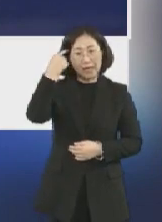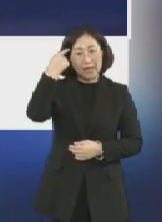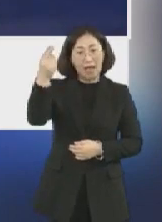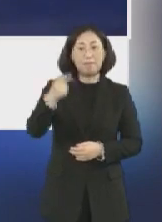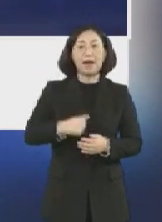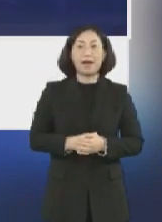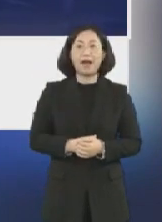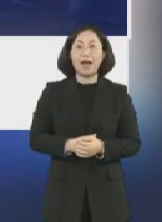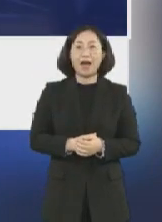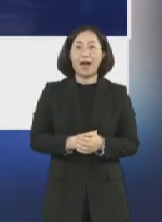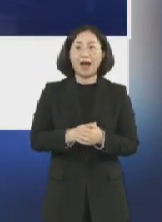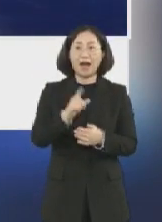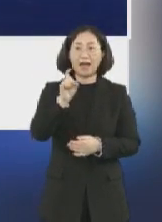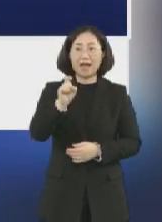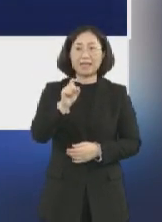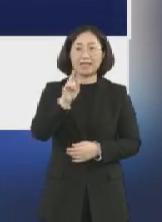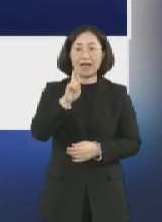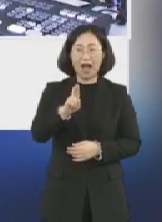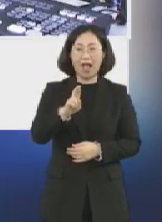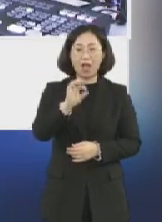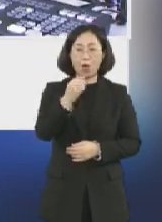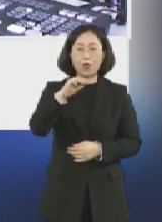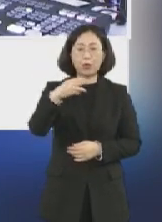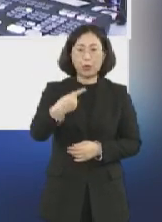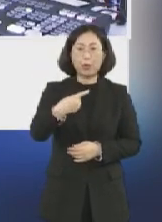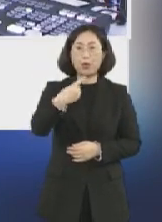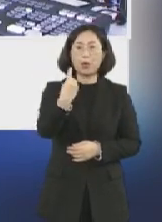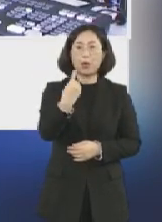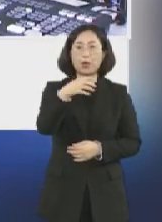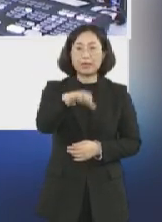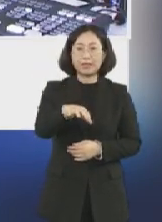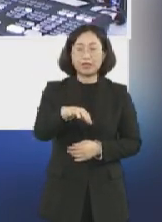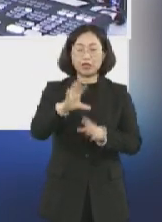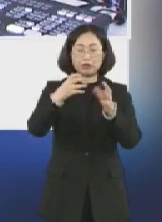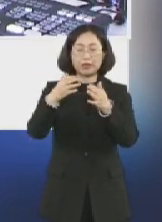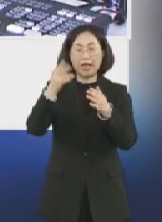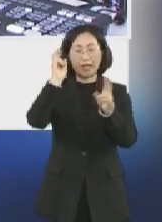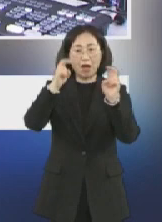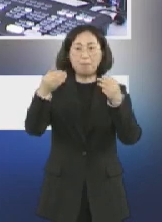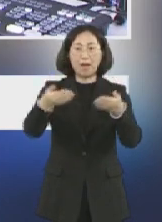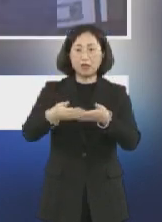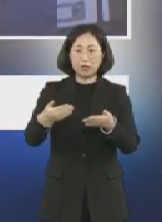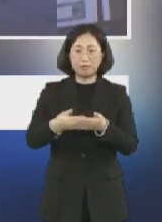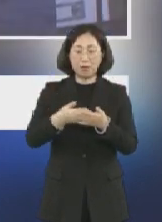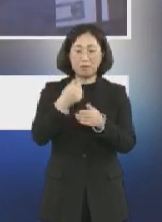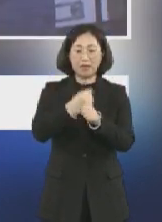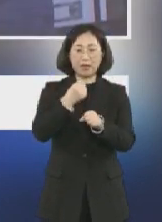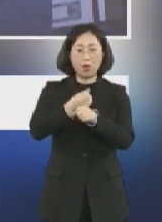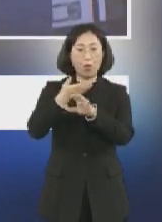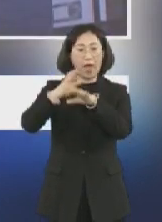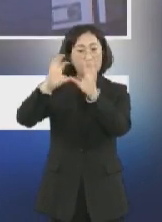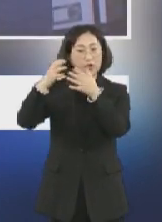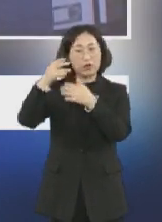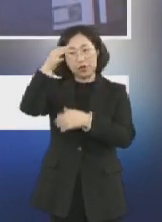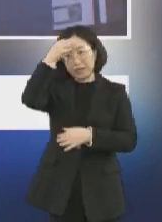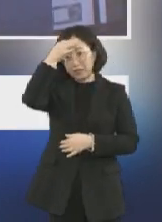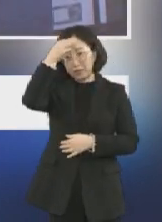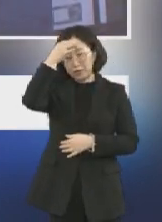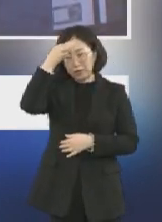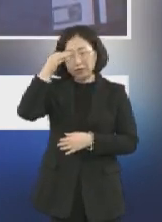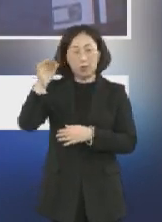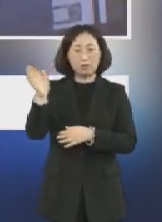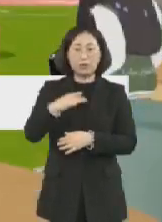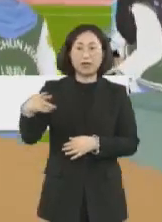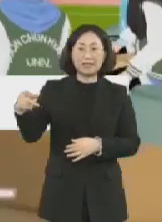ro 토스트 디오는 기업별 맞춤형 으로 운영돼 디지털 전환에 외국 기술로부터 독립의 전환점이